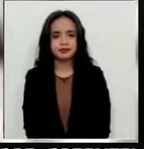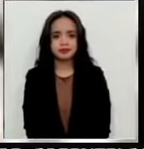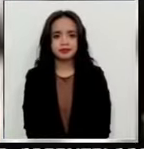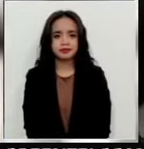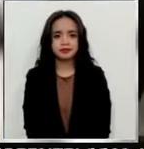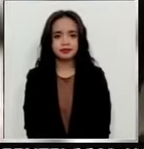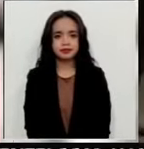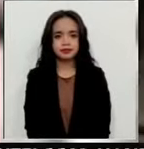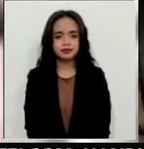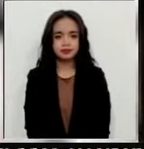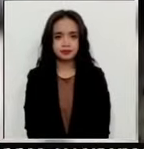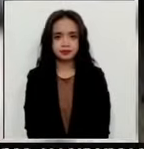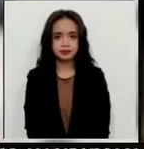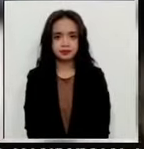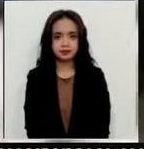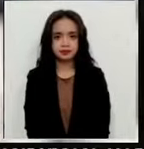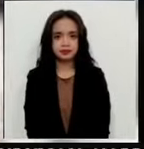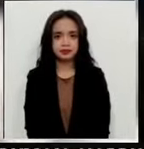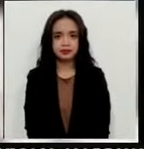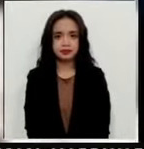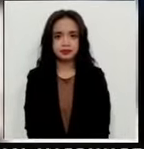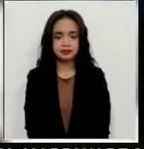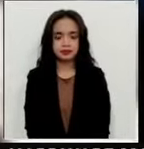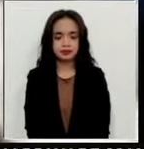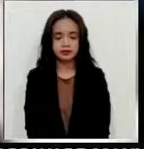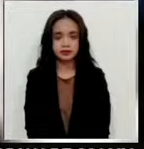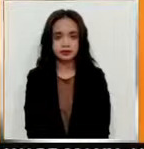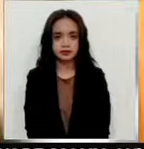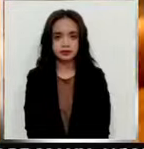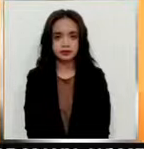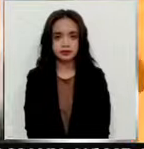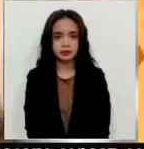News, Cedric Castillo nakatutok, 24 oras.